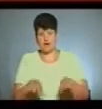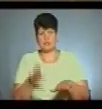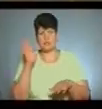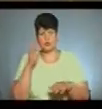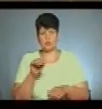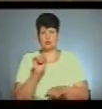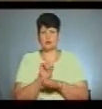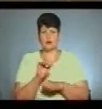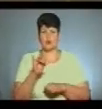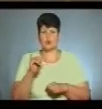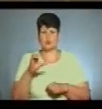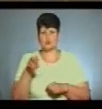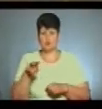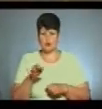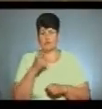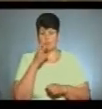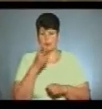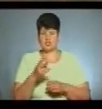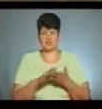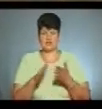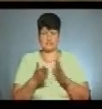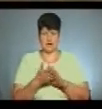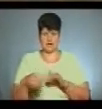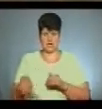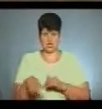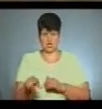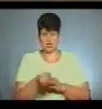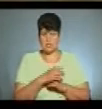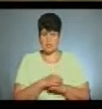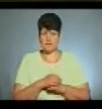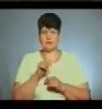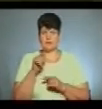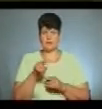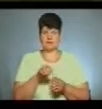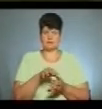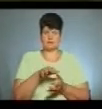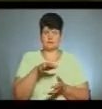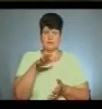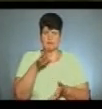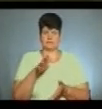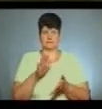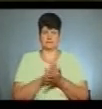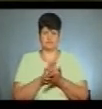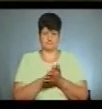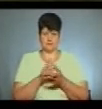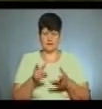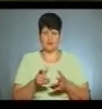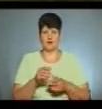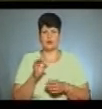русло. На цих кадрах ви бачите стан річки. Тепер там накопичуються відходи. Олег Кохман звернувся